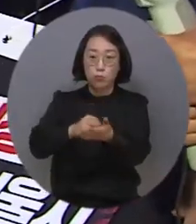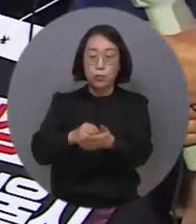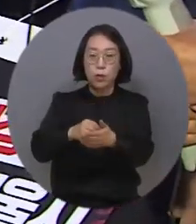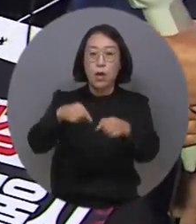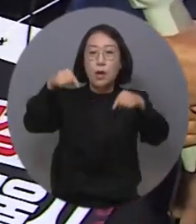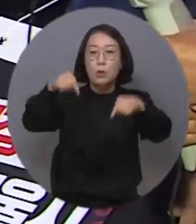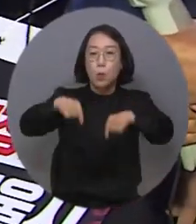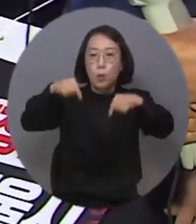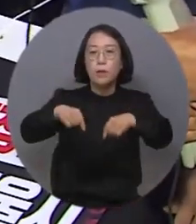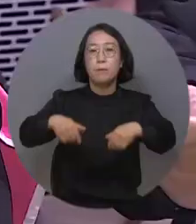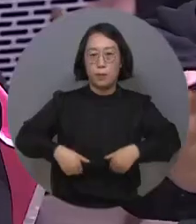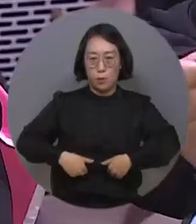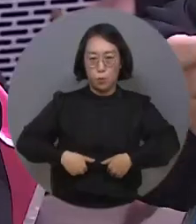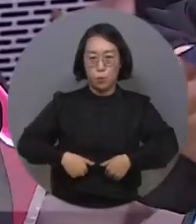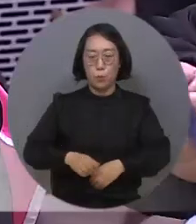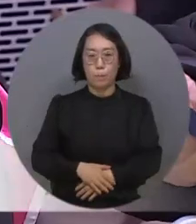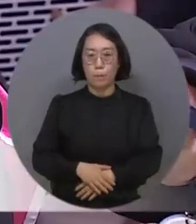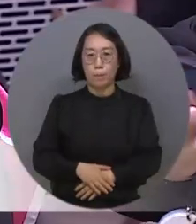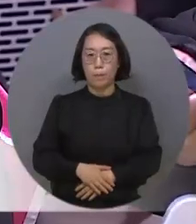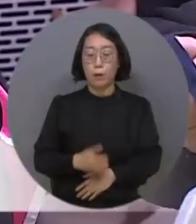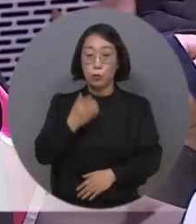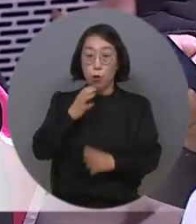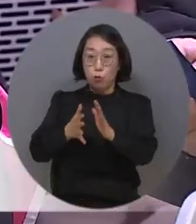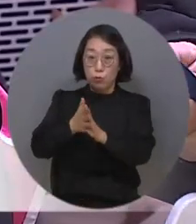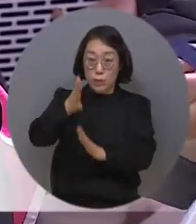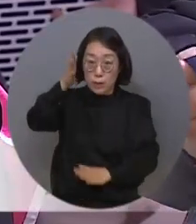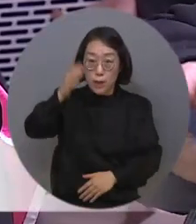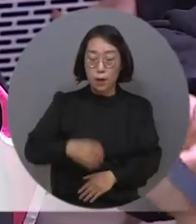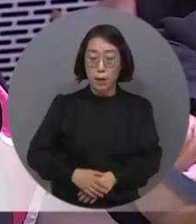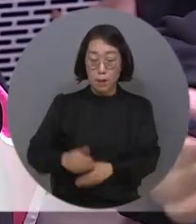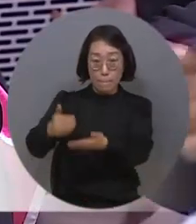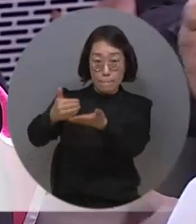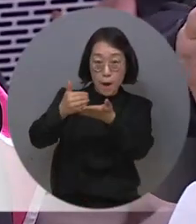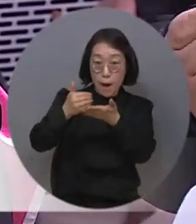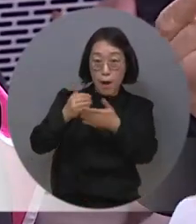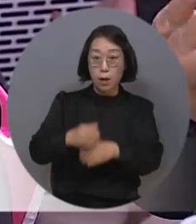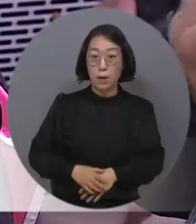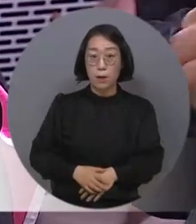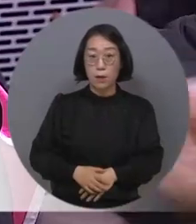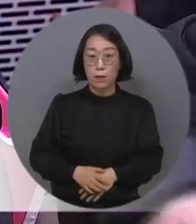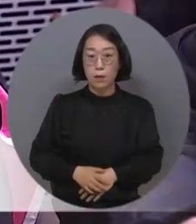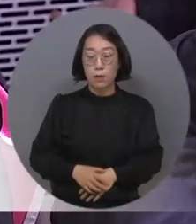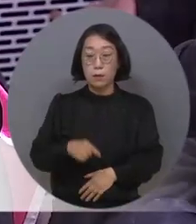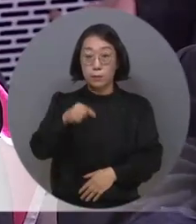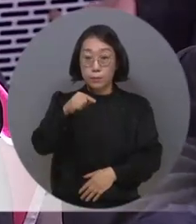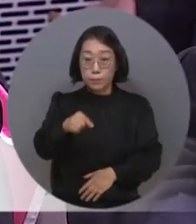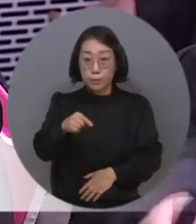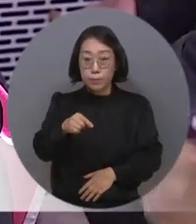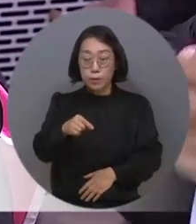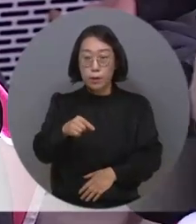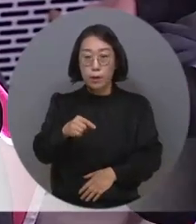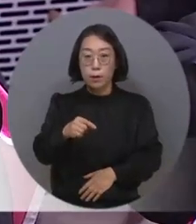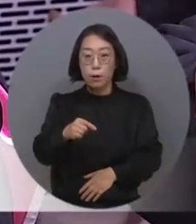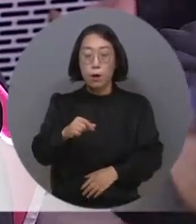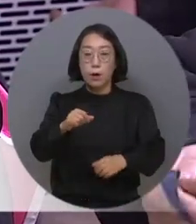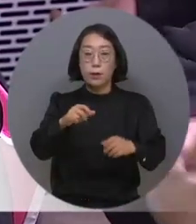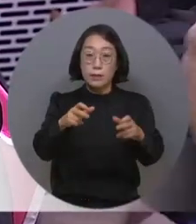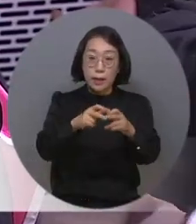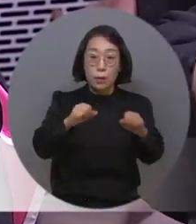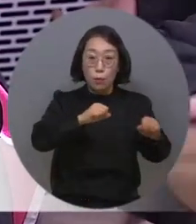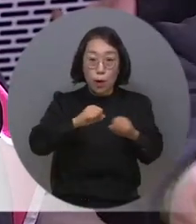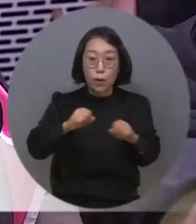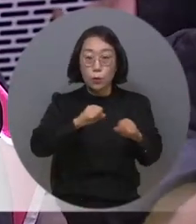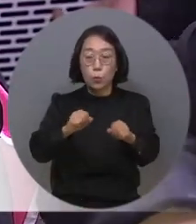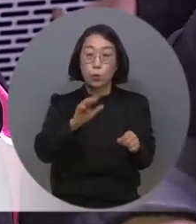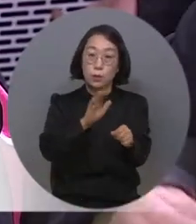논의한다는 취지입니다. 서울시가 이야기하고 있는 서울시 추가 장애인